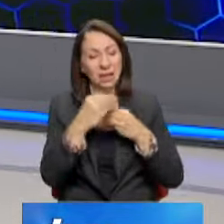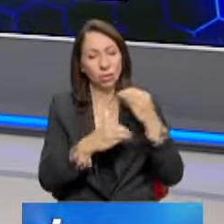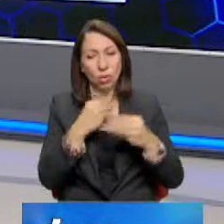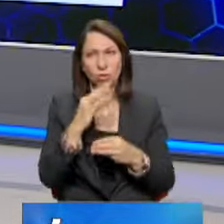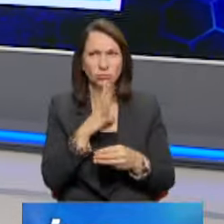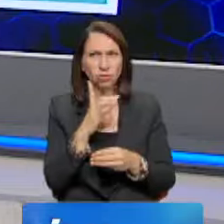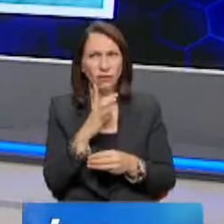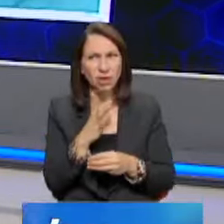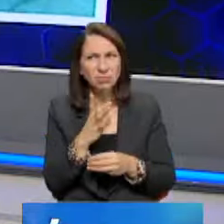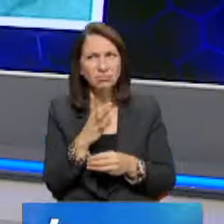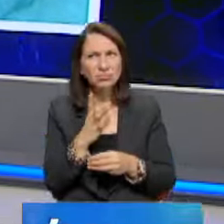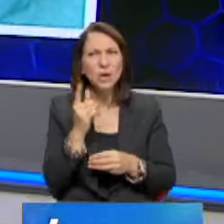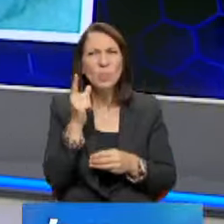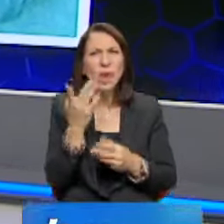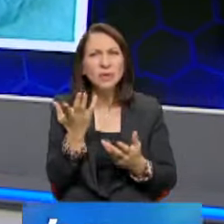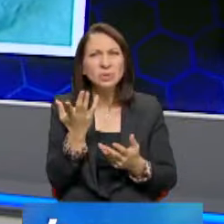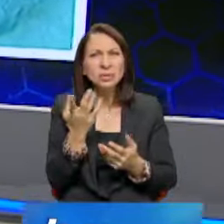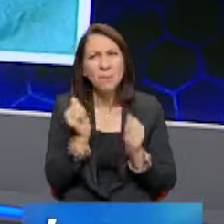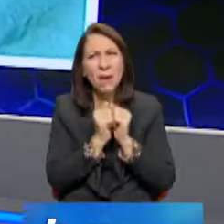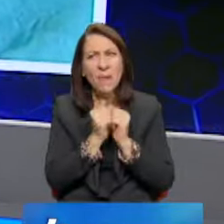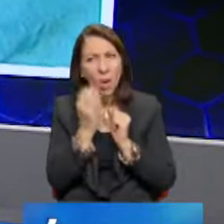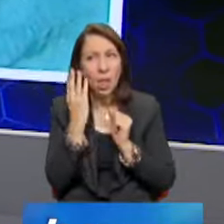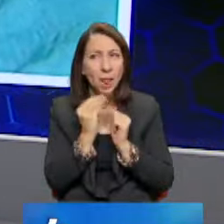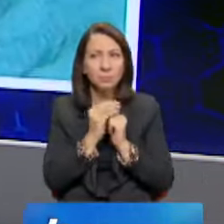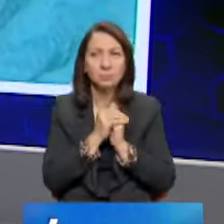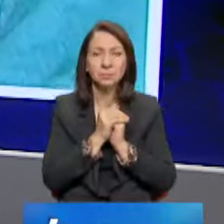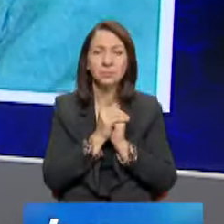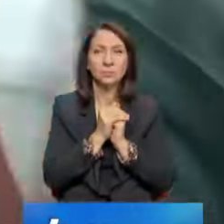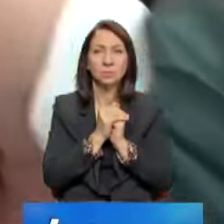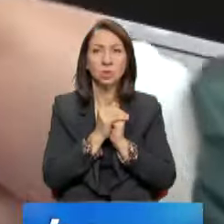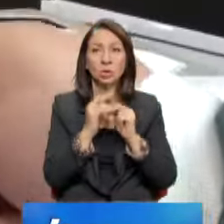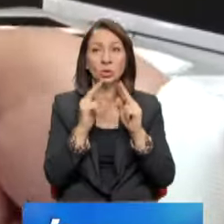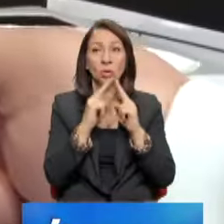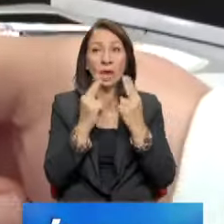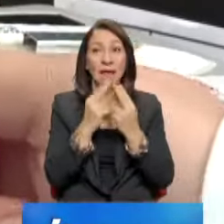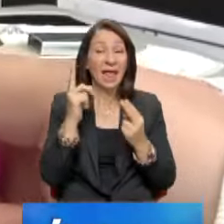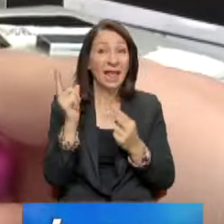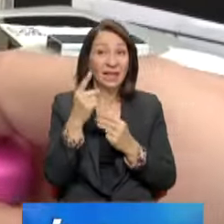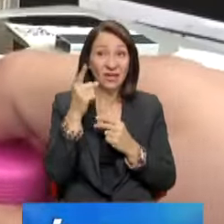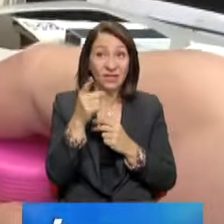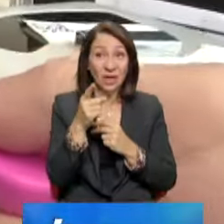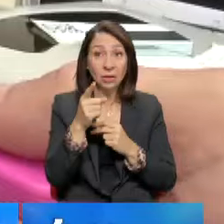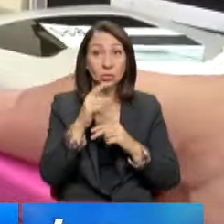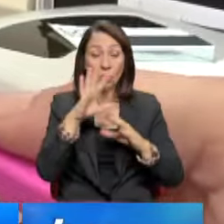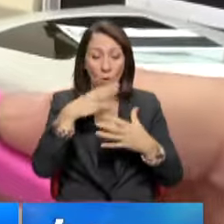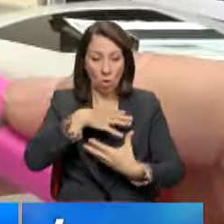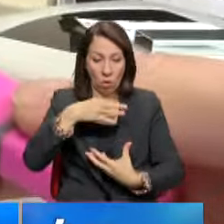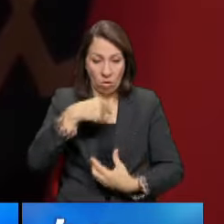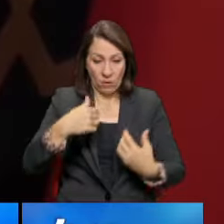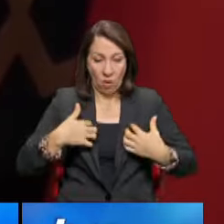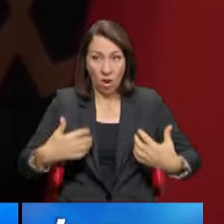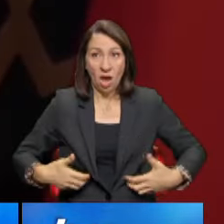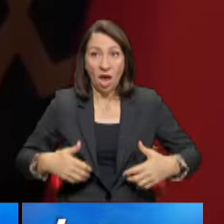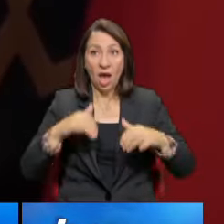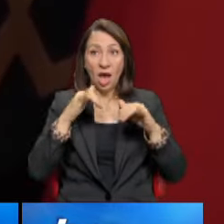bir şey var. Bakın neymiş o? Birlikte öğrenelim. Dünyada ilk defa tüm organları